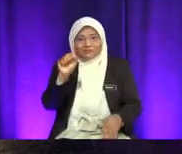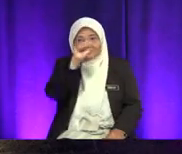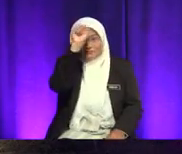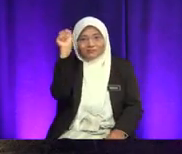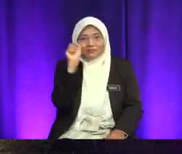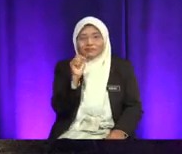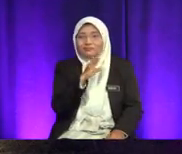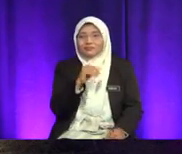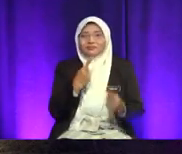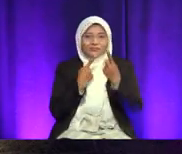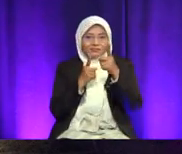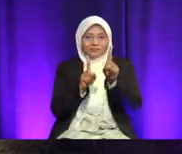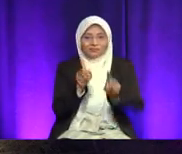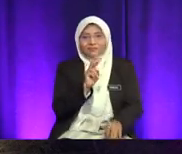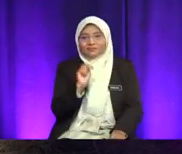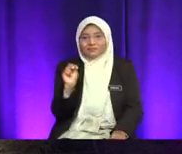jawaban